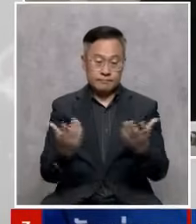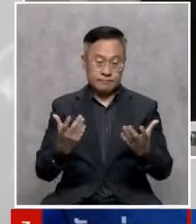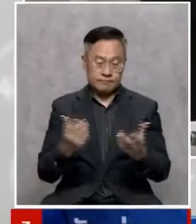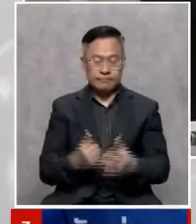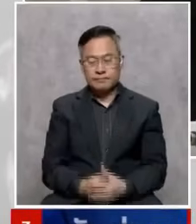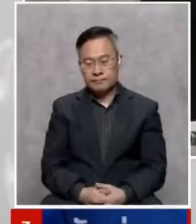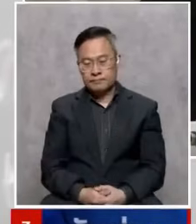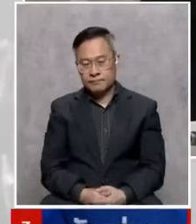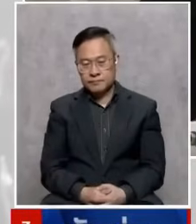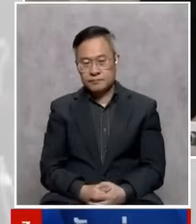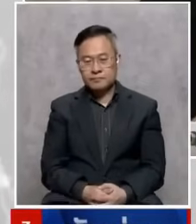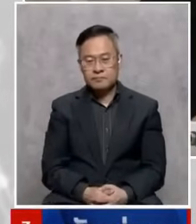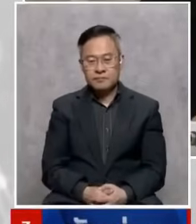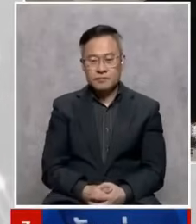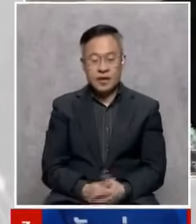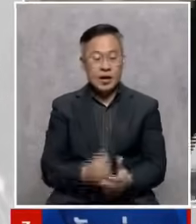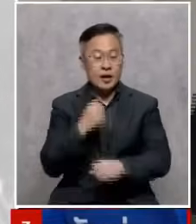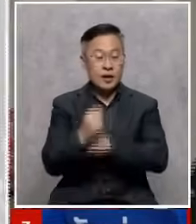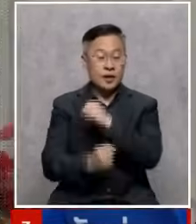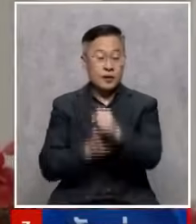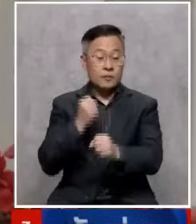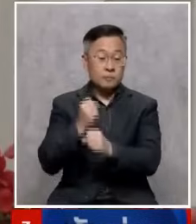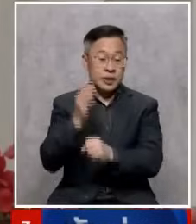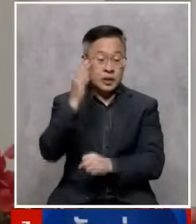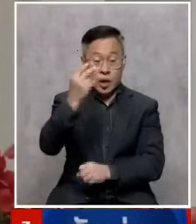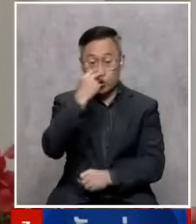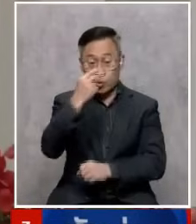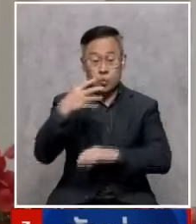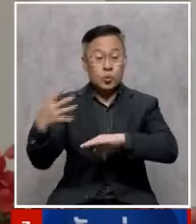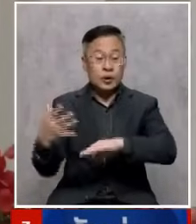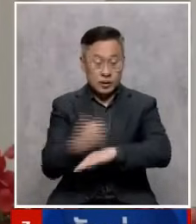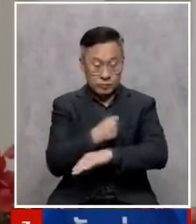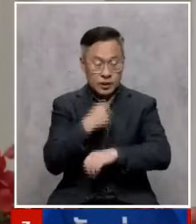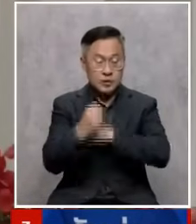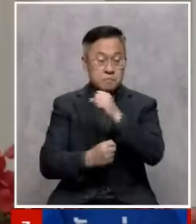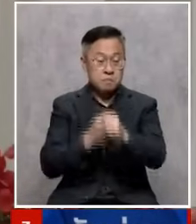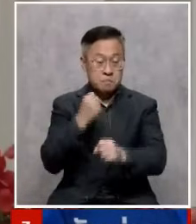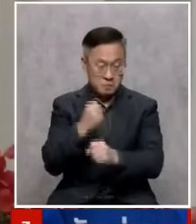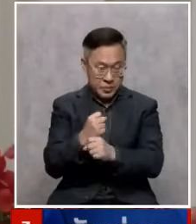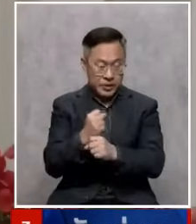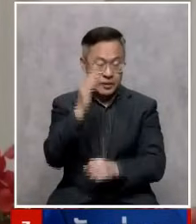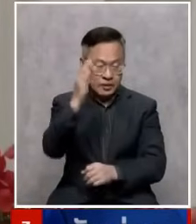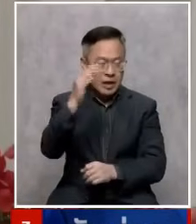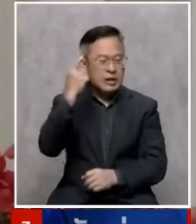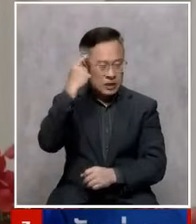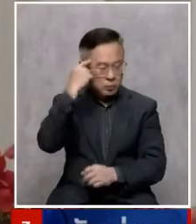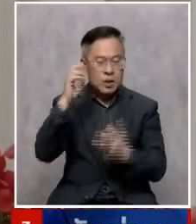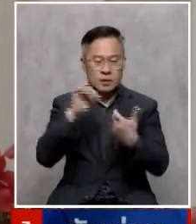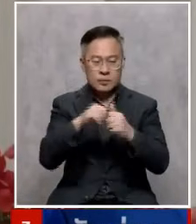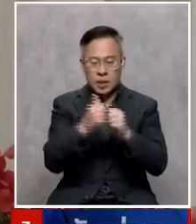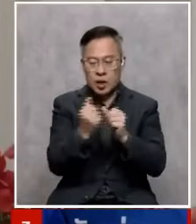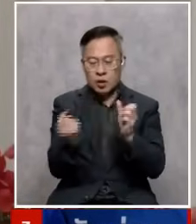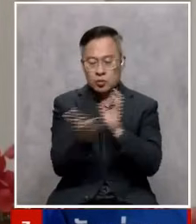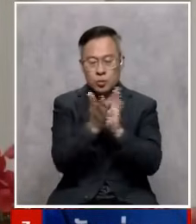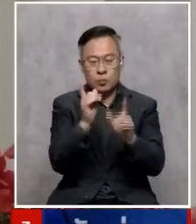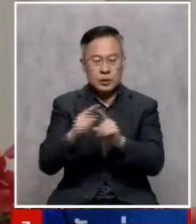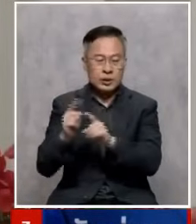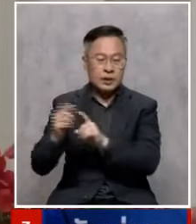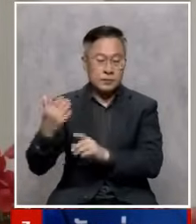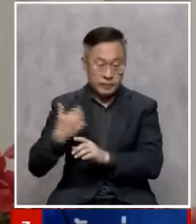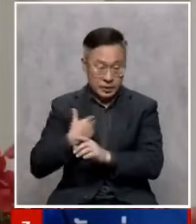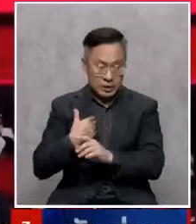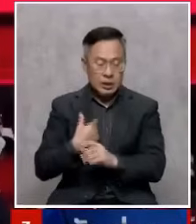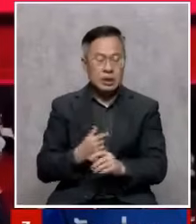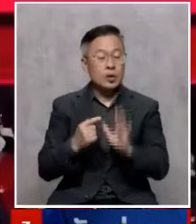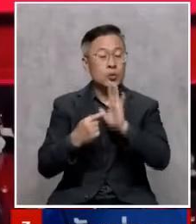ค่ะอย่างที่บอกไปนะคะคุณผู้ชมปีหน้าจับตาการเมืองปีงูใหญ่ว่ากันว่าน่าจะพ่นพิษแรงเลยทีเดียวหนึ่งใน